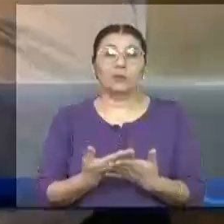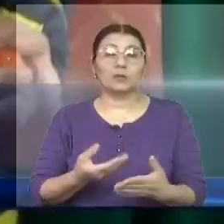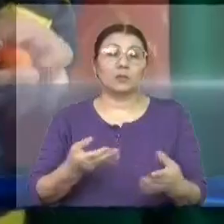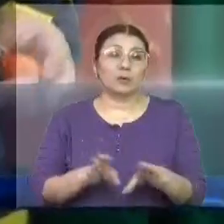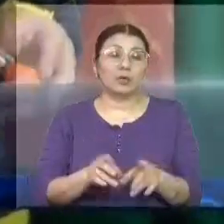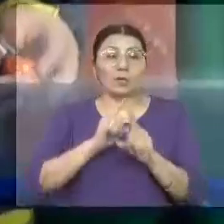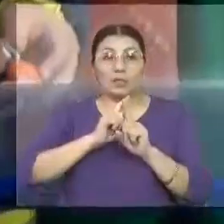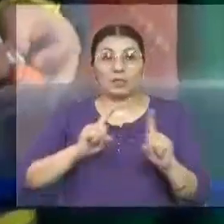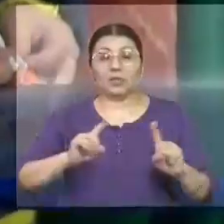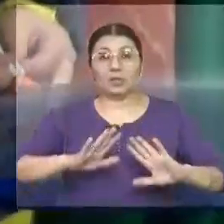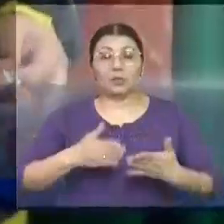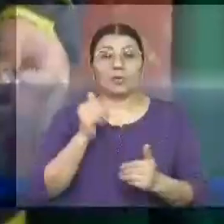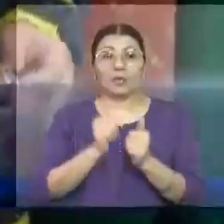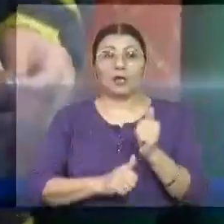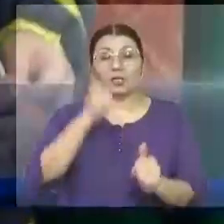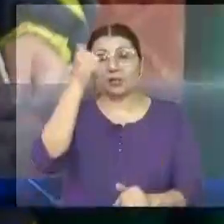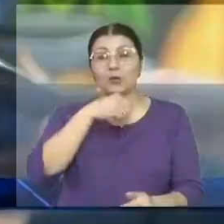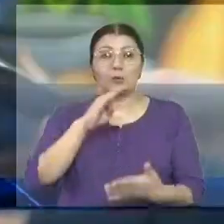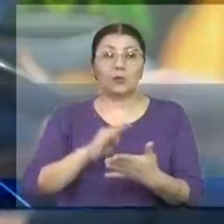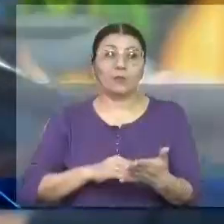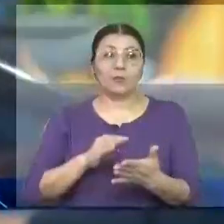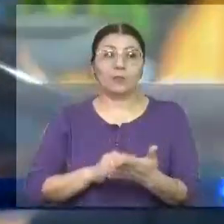мұндай ерекше жайт жыл сайын болып тұрады.